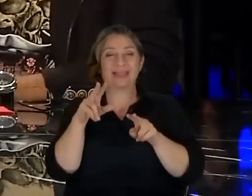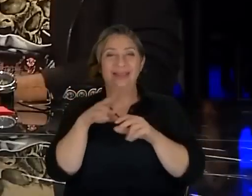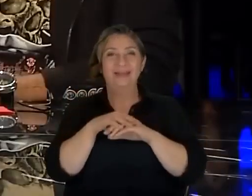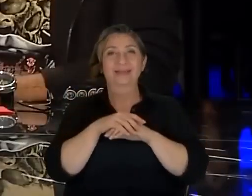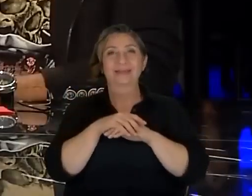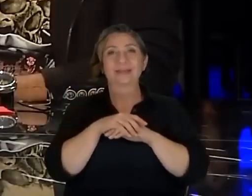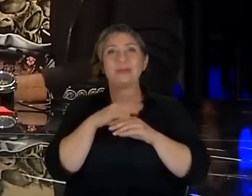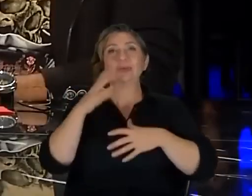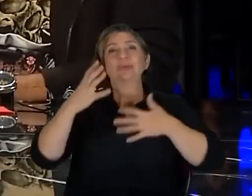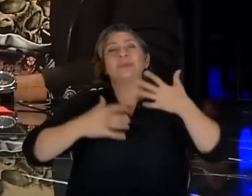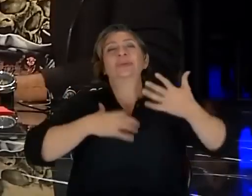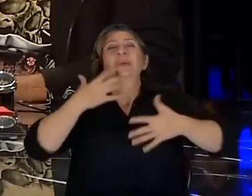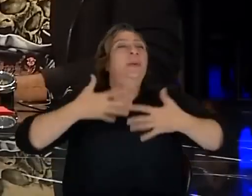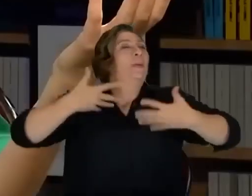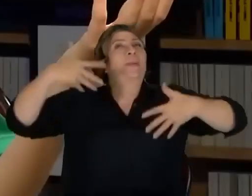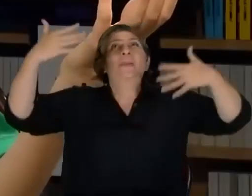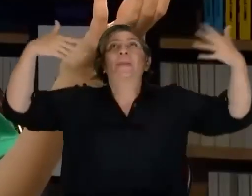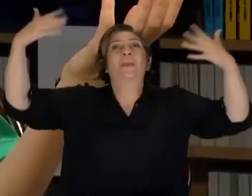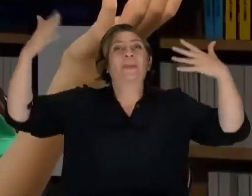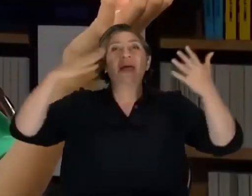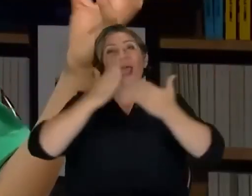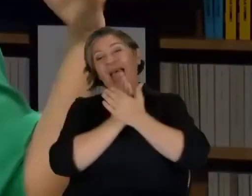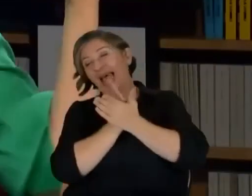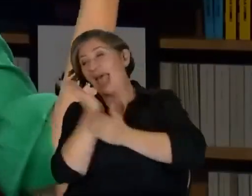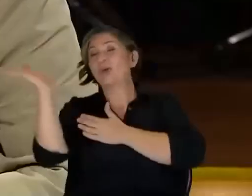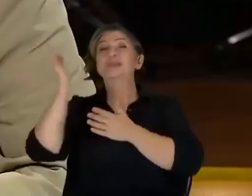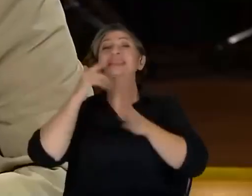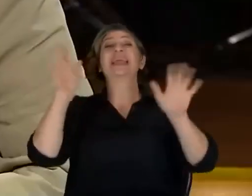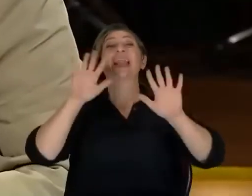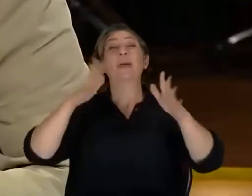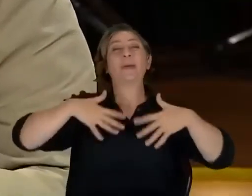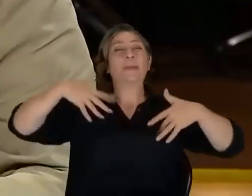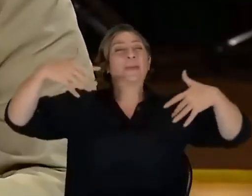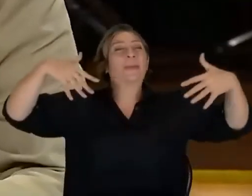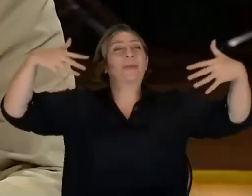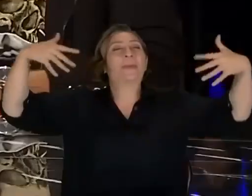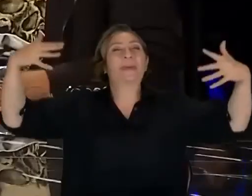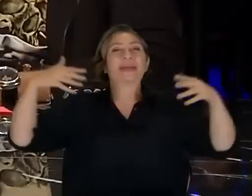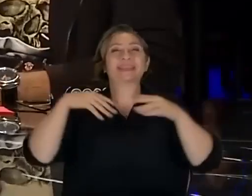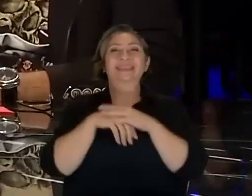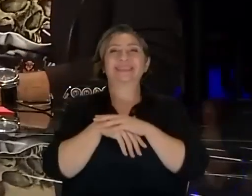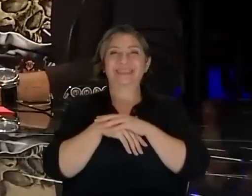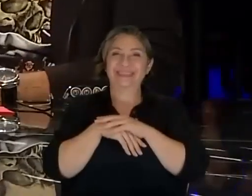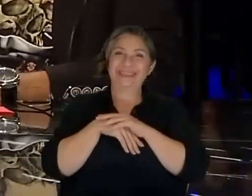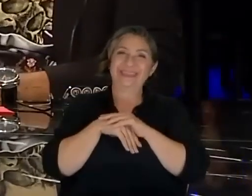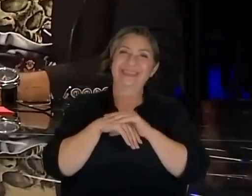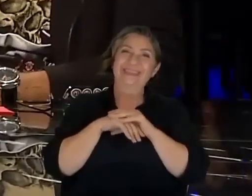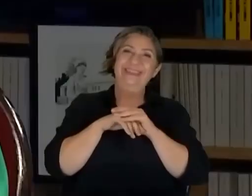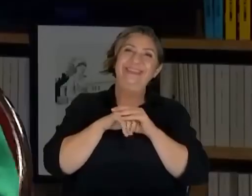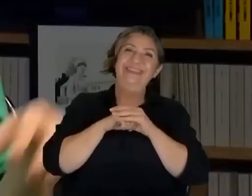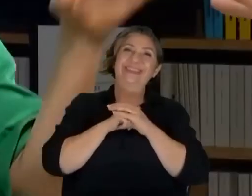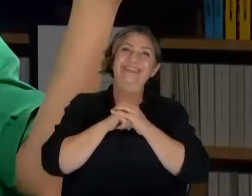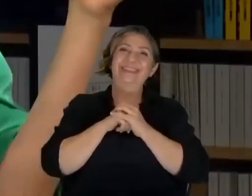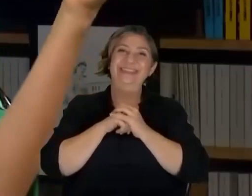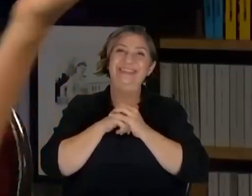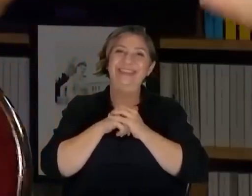caz. Gerçekten. Uçuşuyorsunuz. Uçuşuyoruz. Sahnede yani kayıyoruz deyince. Kayıyor, ne bileyim işte yani, o kayıyoruz. İşte neyse o. Yani